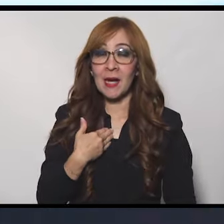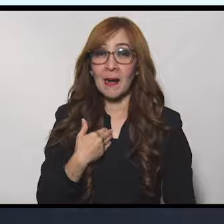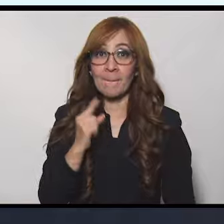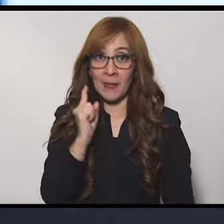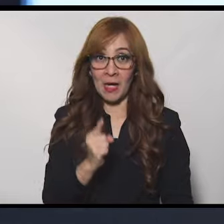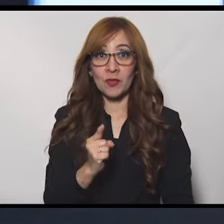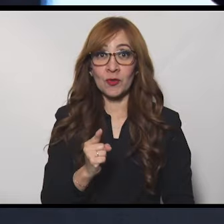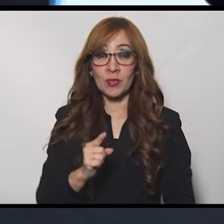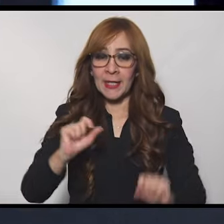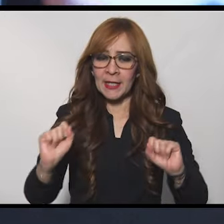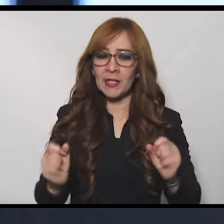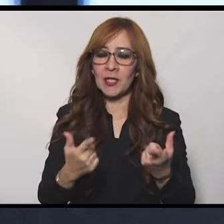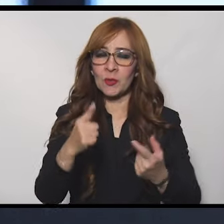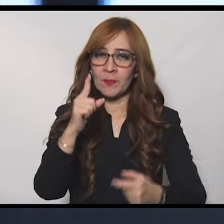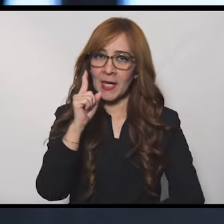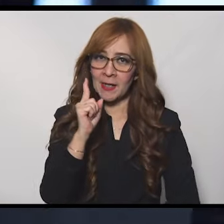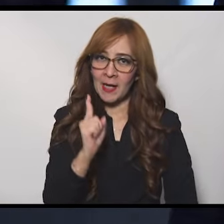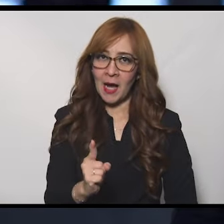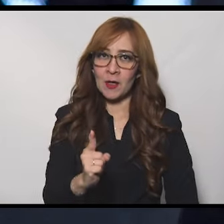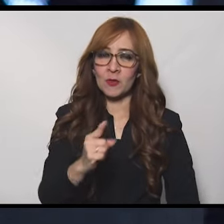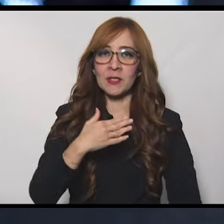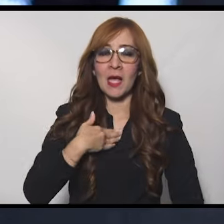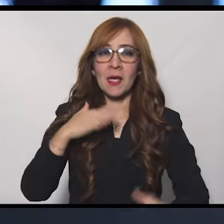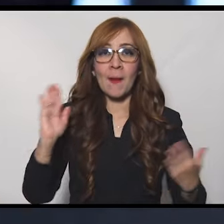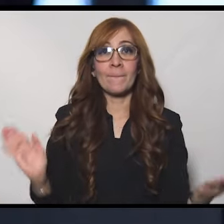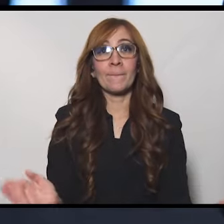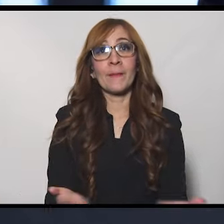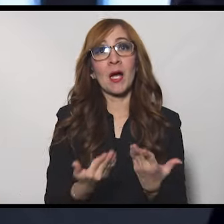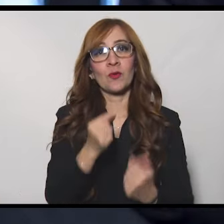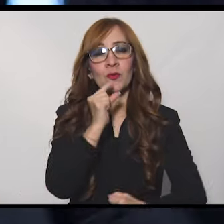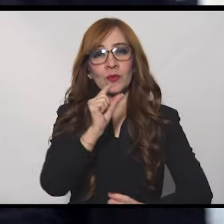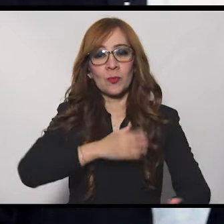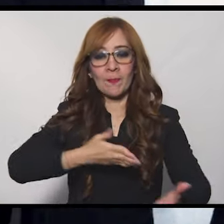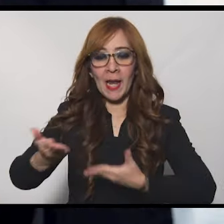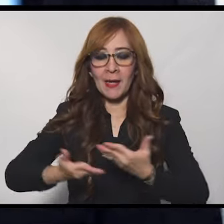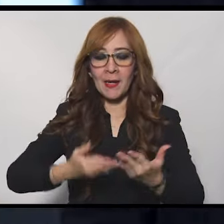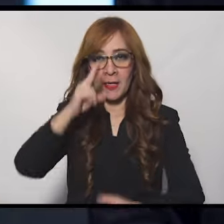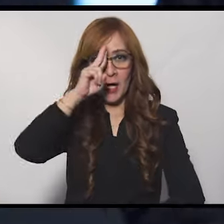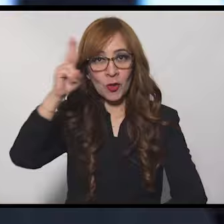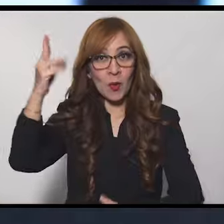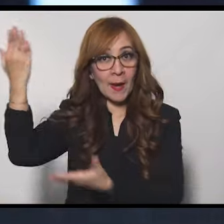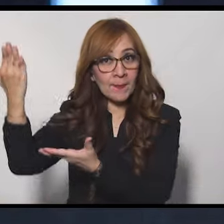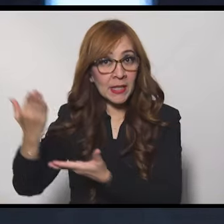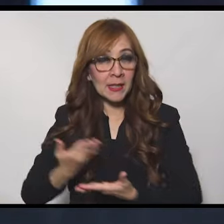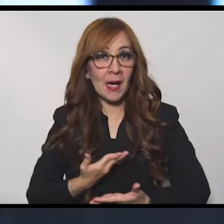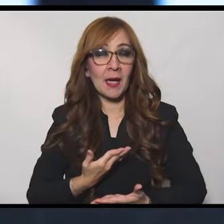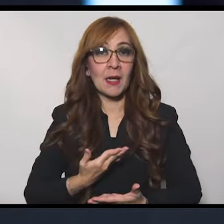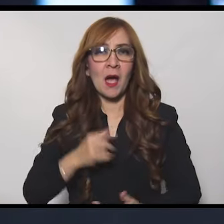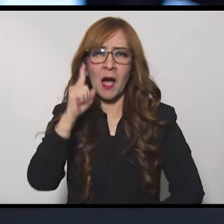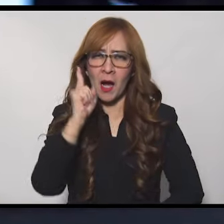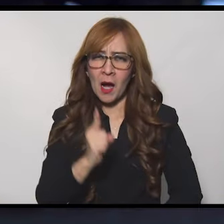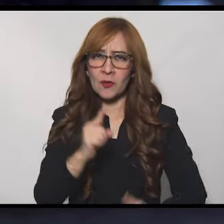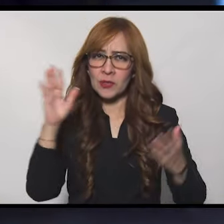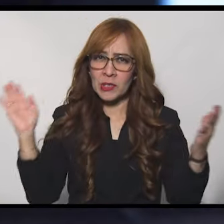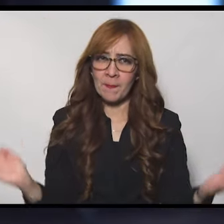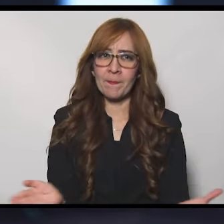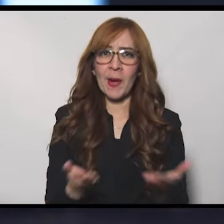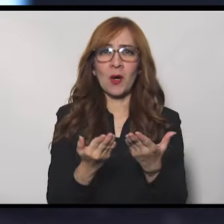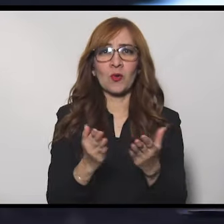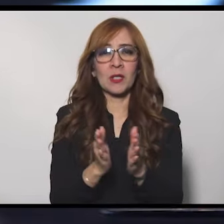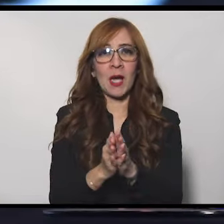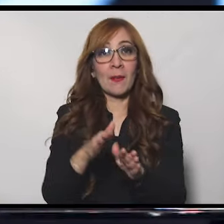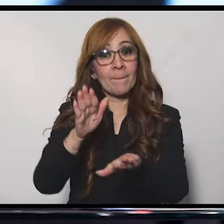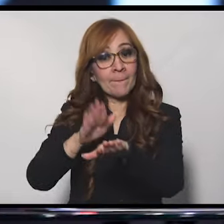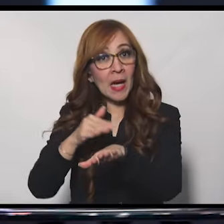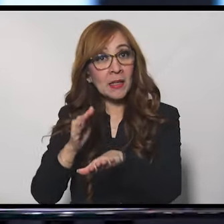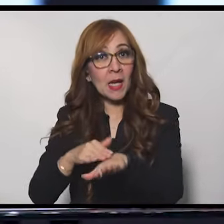satu kehidupan yang harus saya bangun gitu ya. Kemudian untuk pelayanan yang Tuhan percayakan juga harus kita bangun. Dan juga